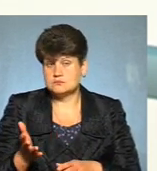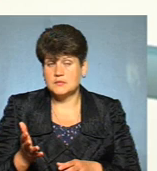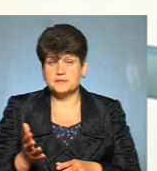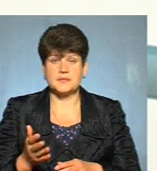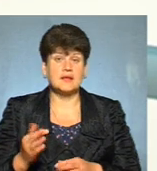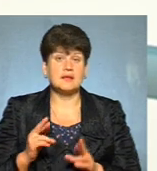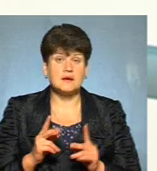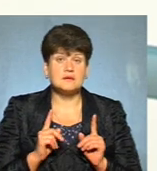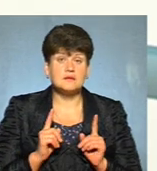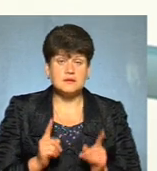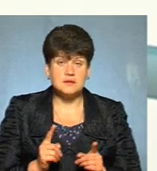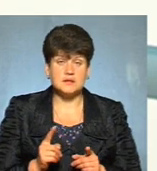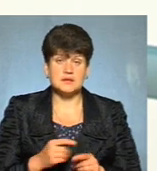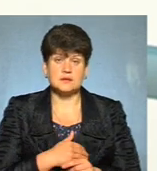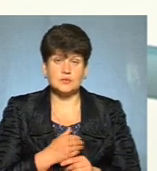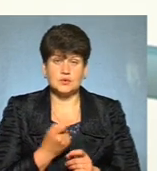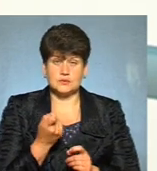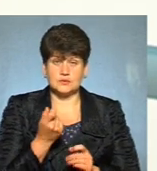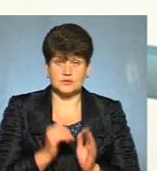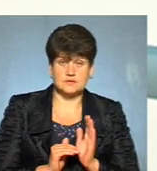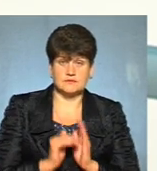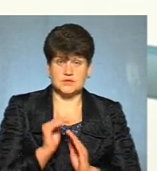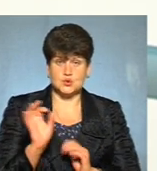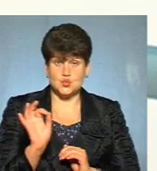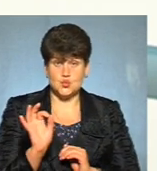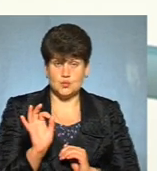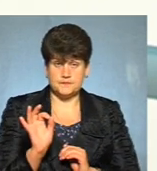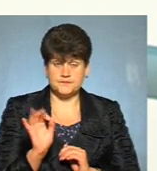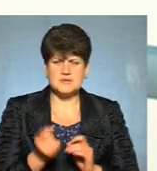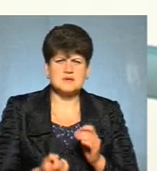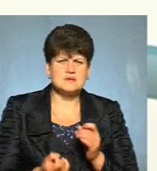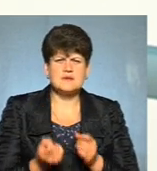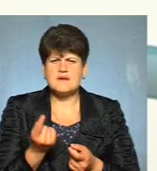температура стає трішки вище нуля, як тільки з'являються